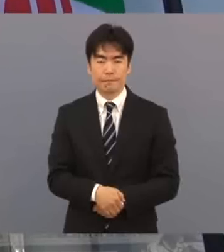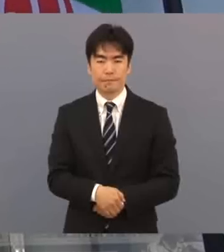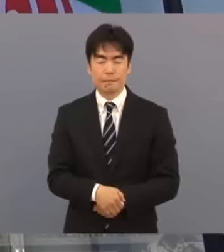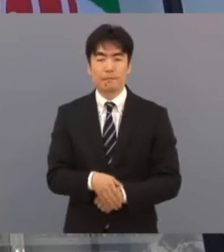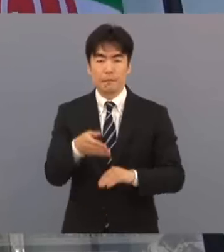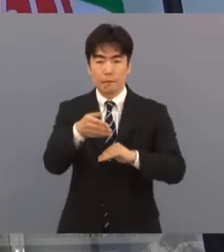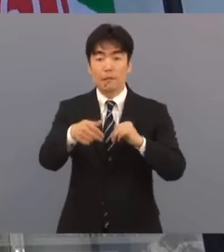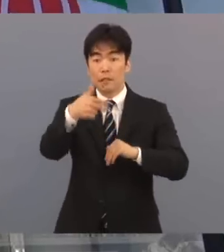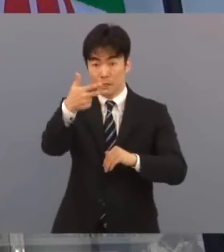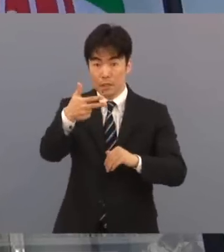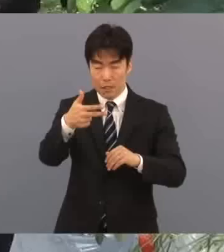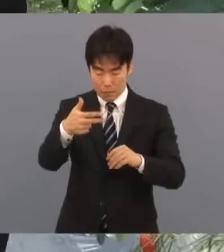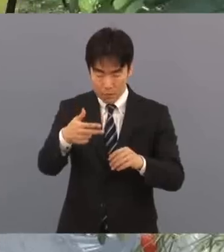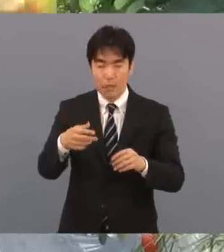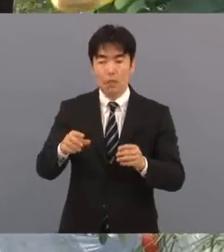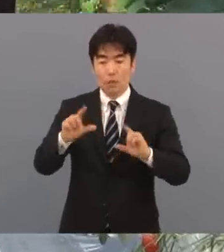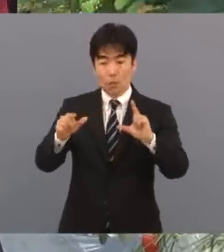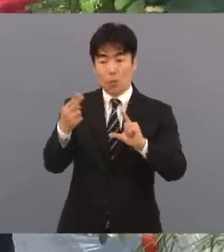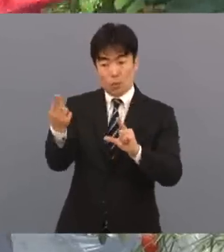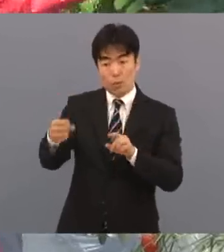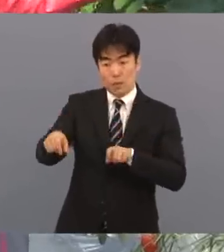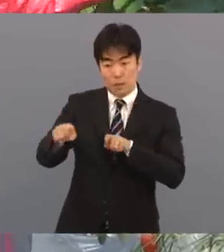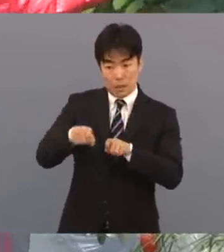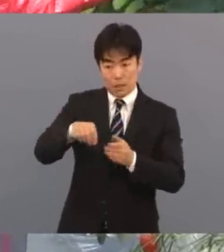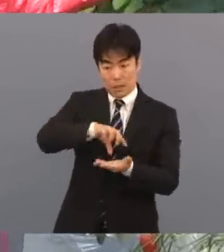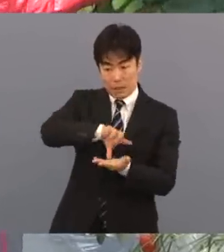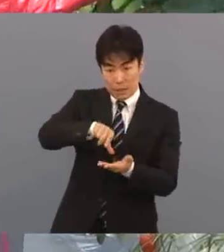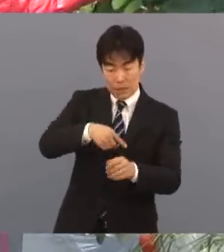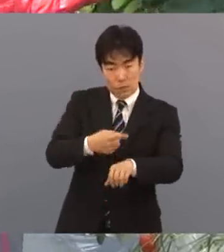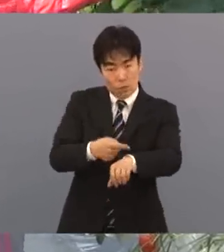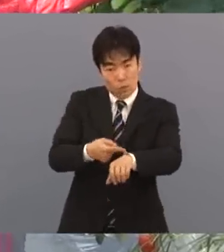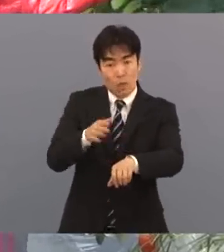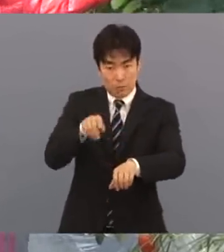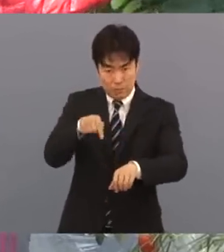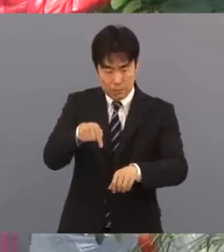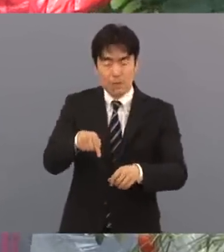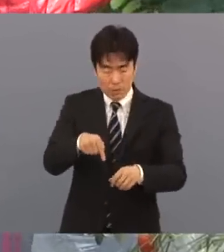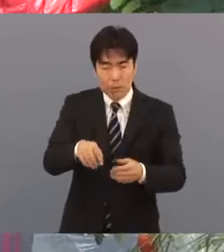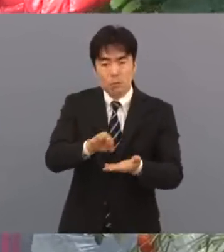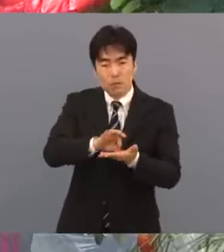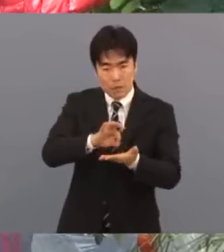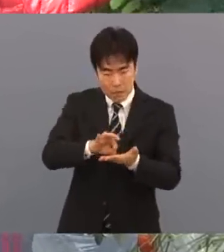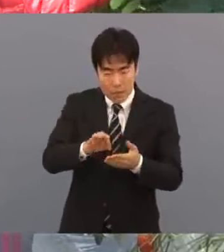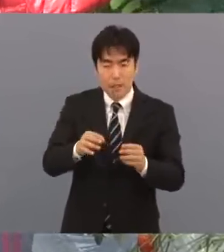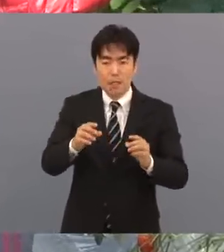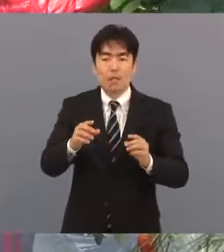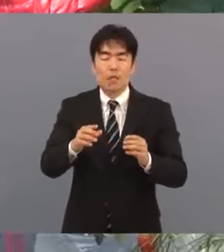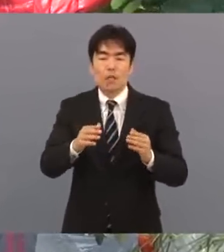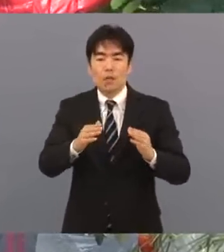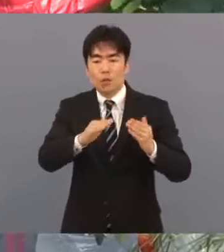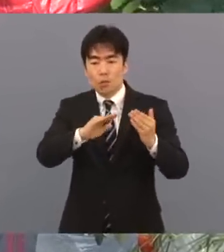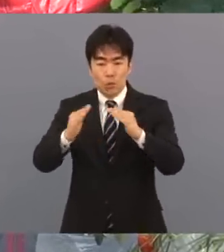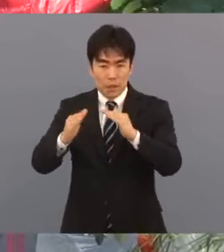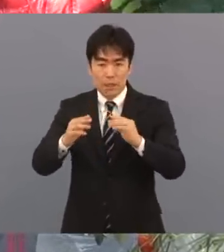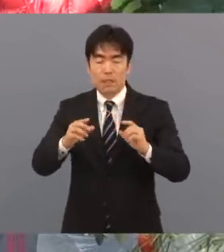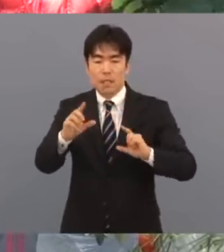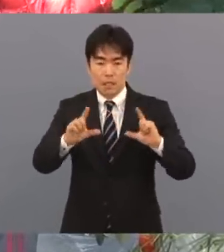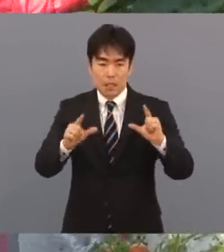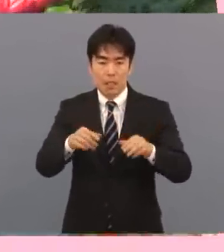市では大消費地である首都近郊という特性を生かした都市型農業を推進しています。